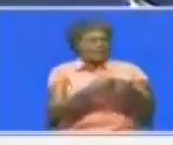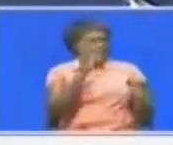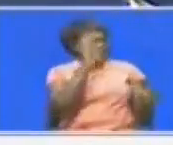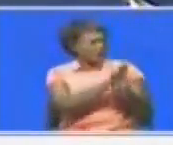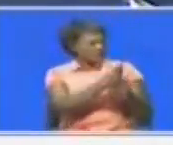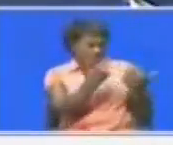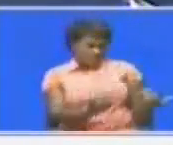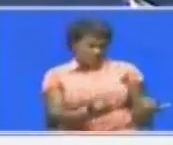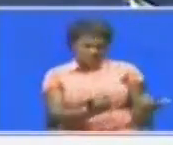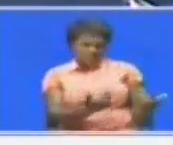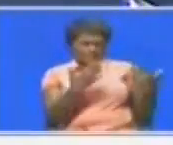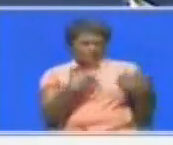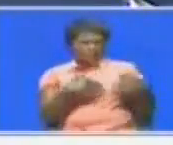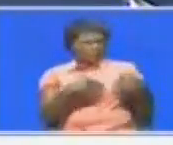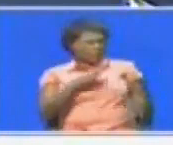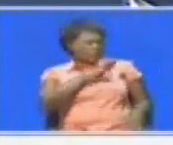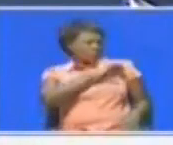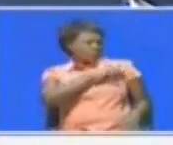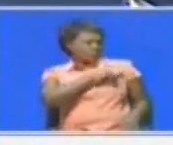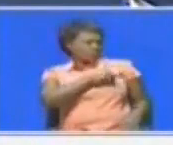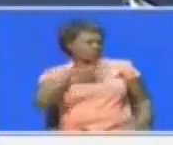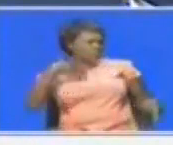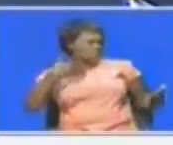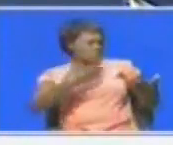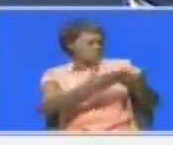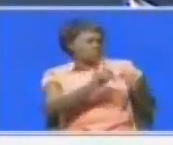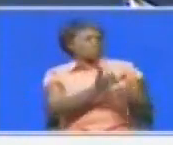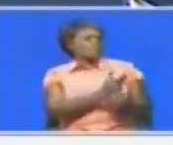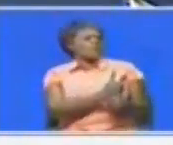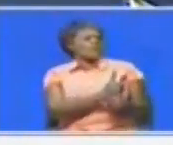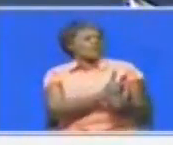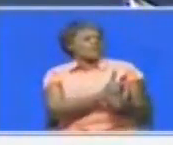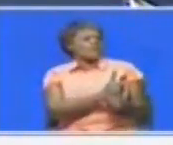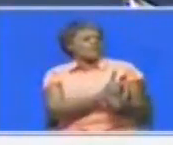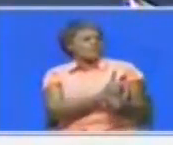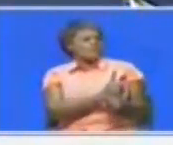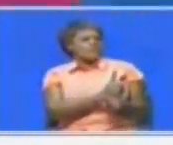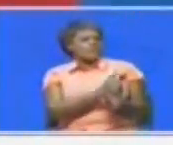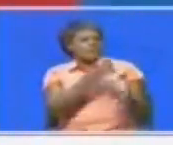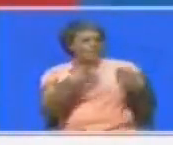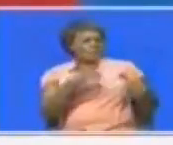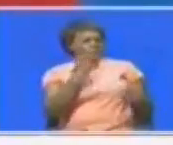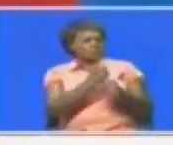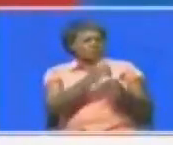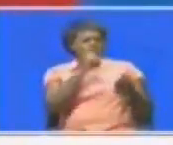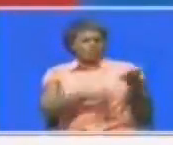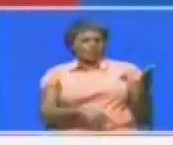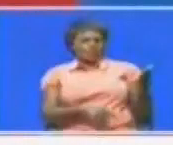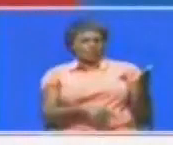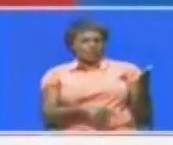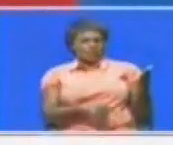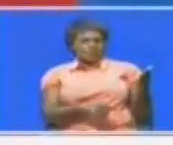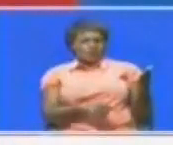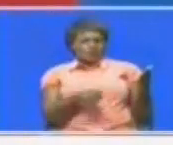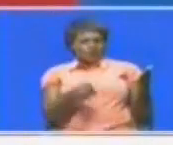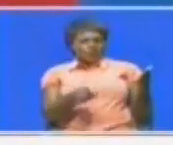zimezidi bikifimbo. Watu wavumilie mpaka wapi? Hasa hili swala la watu kutokuwa waaminifu katika ndoa. Watu wafanye vipi jamani? Unapata mpata mtoto